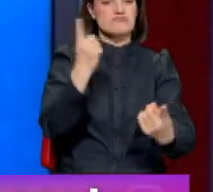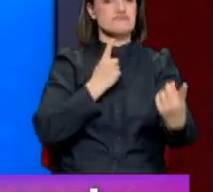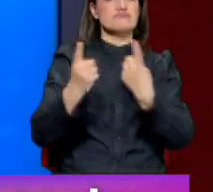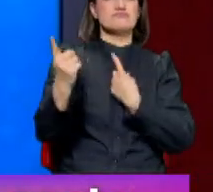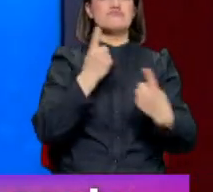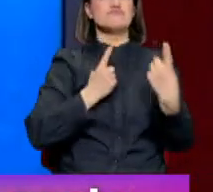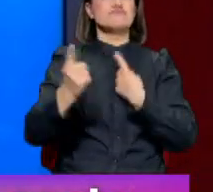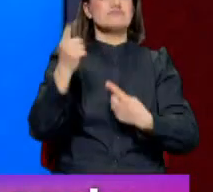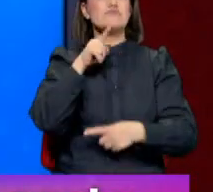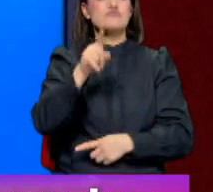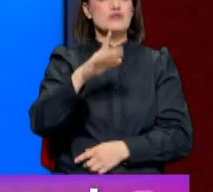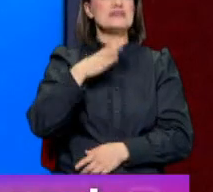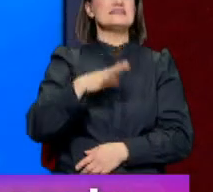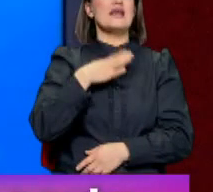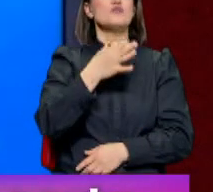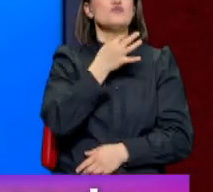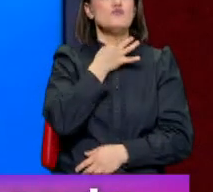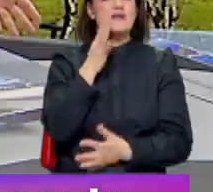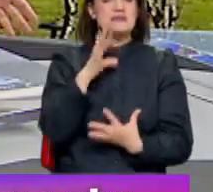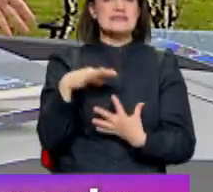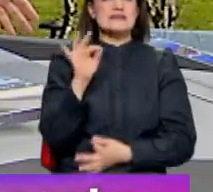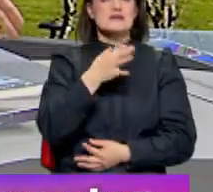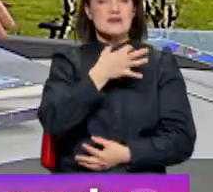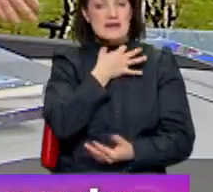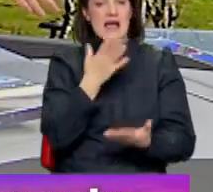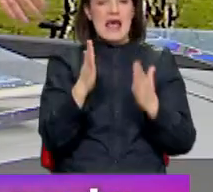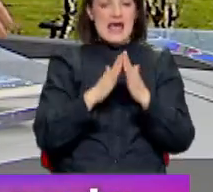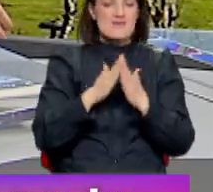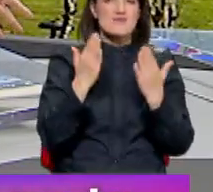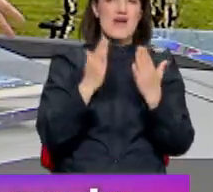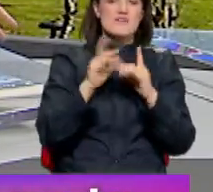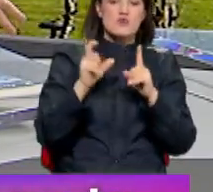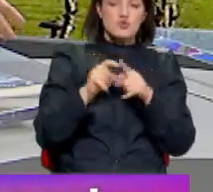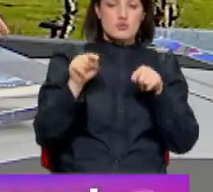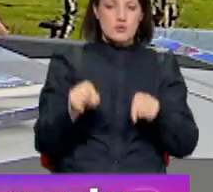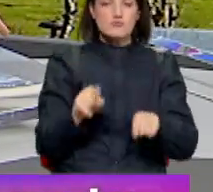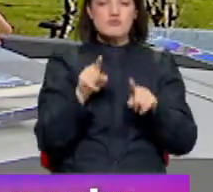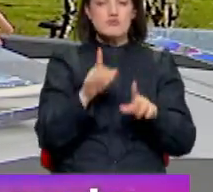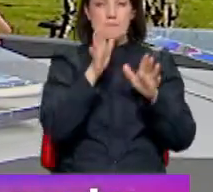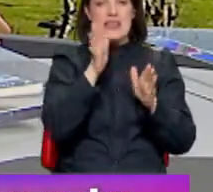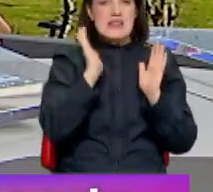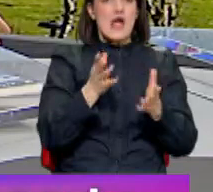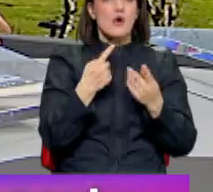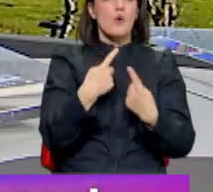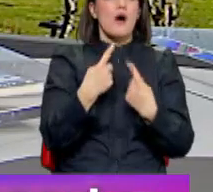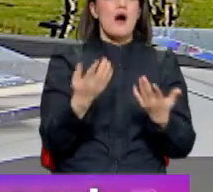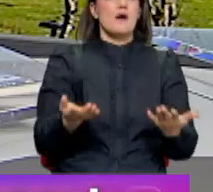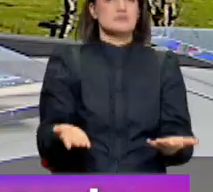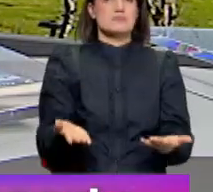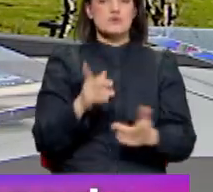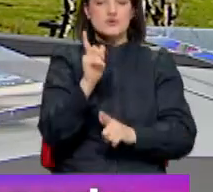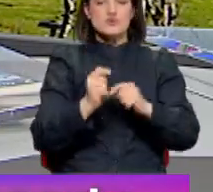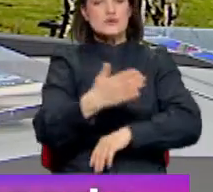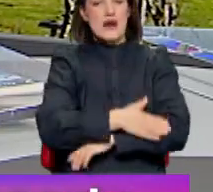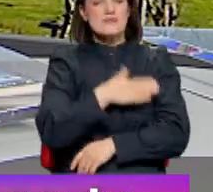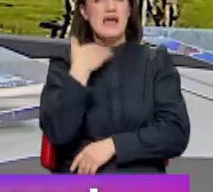geldiğinde lütfen bunu talep edin diye insanlar geçimden evleri, evlerinin durumu bunu bile konuşamaz haldeler. İşte süt